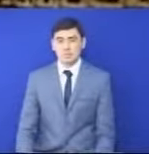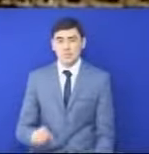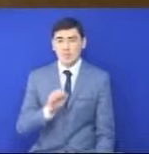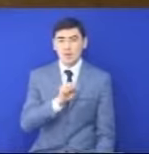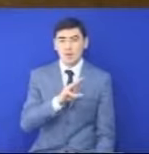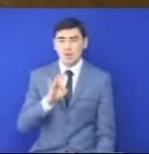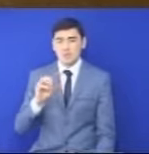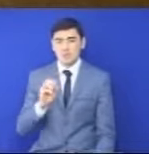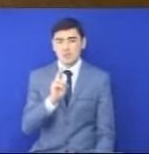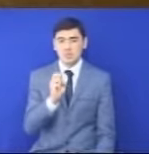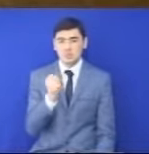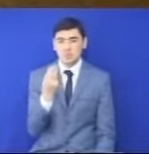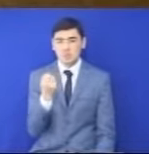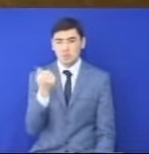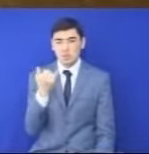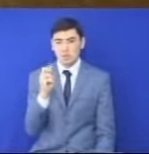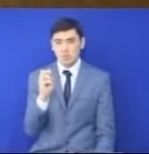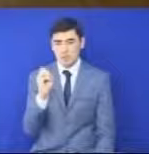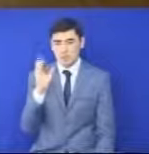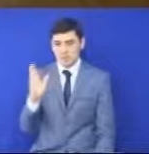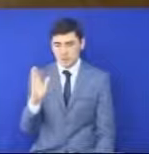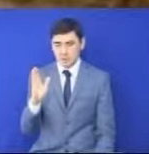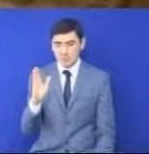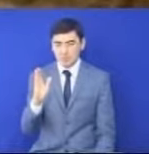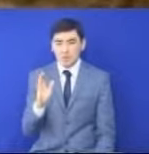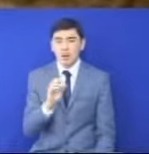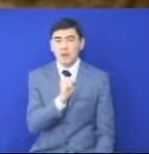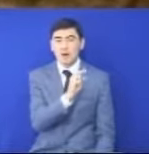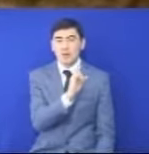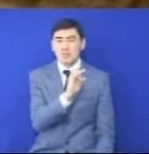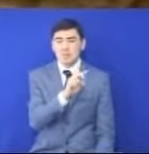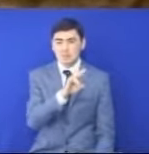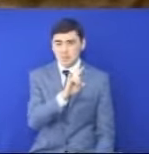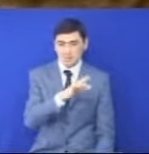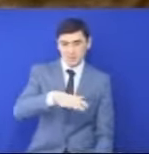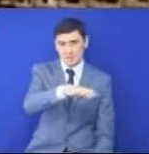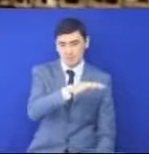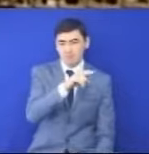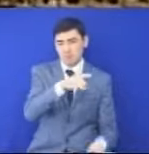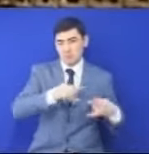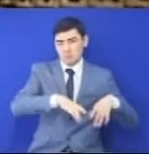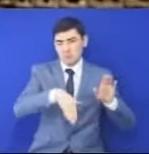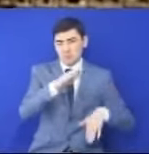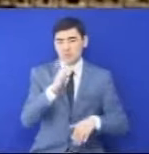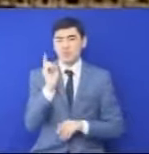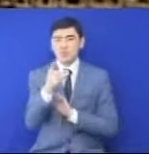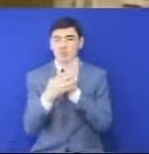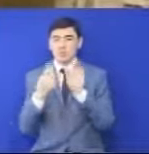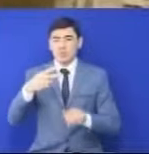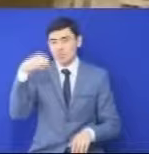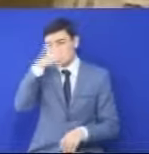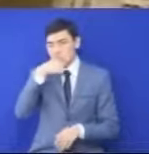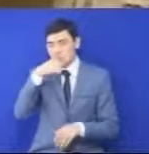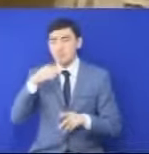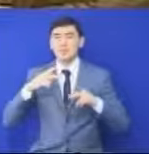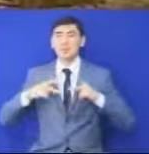Амреха Шаубаев – уроженец Абралинского региона. В 1925 году на международной выставке в Париже он, показав свой